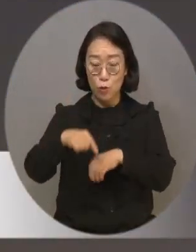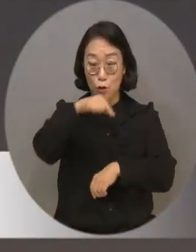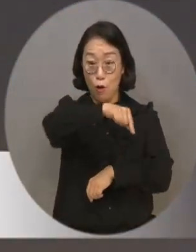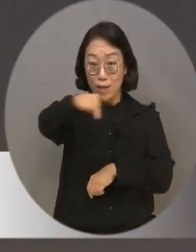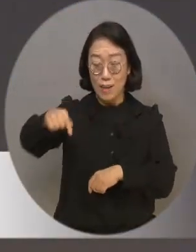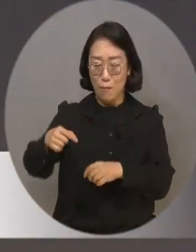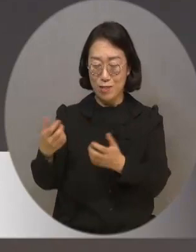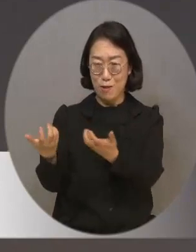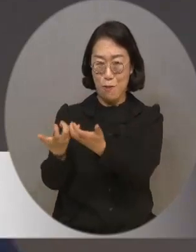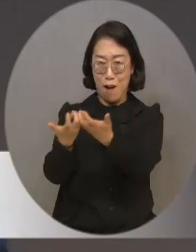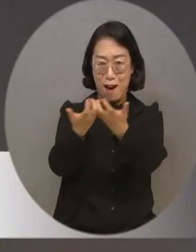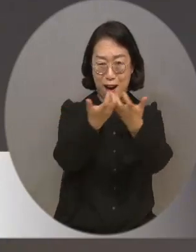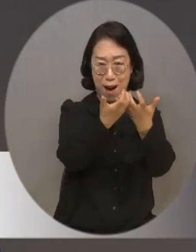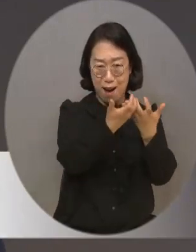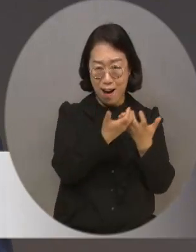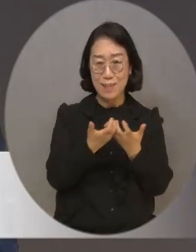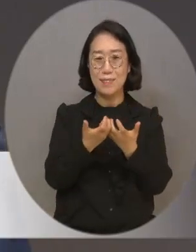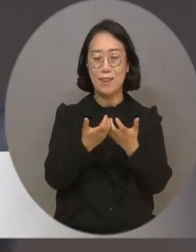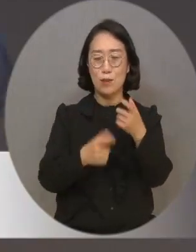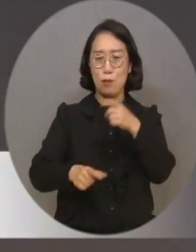여기를 꽉 채워서 더 좋은